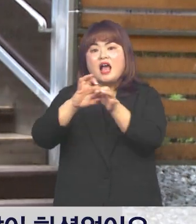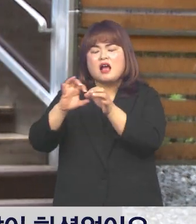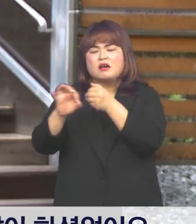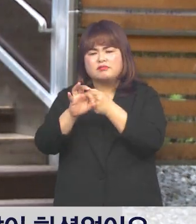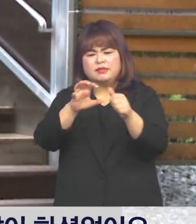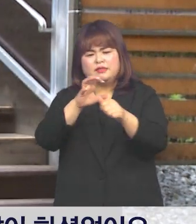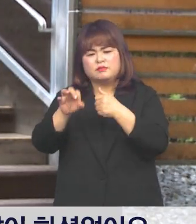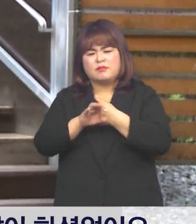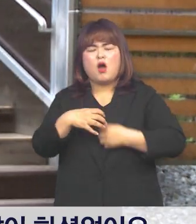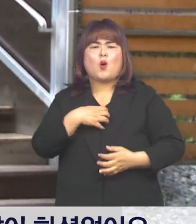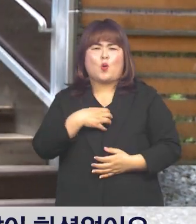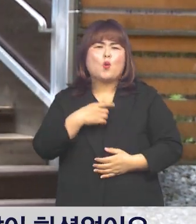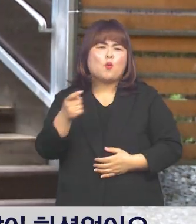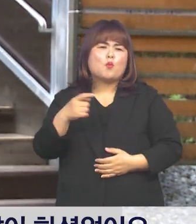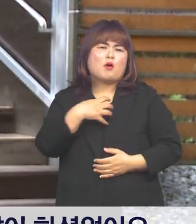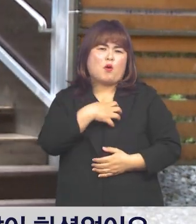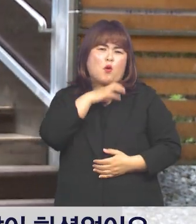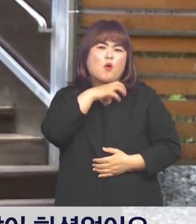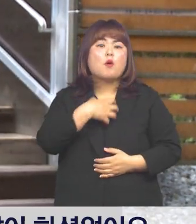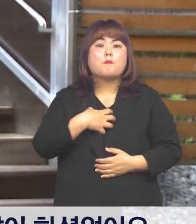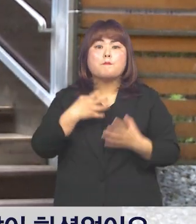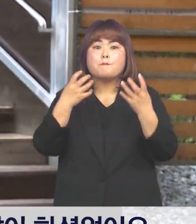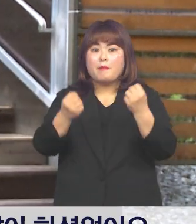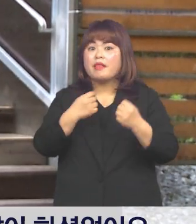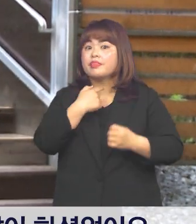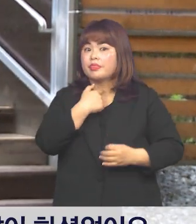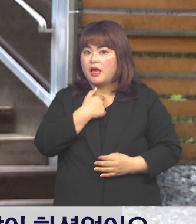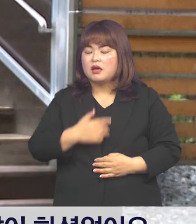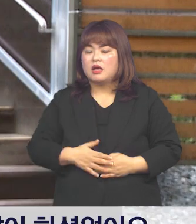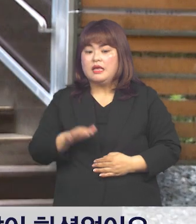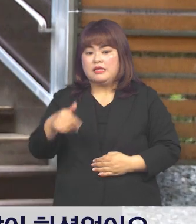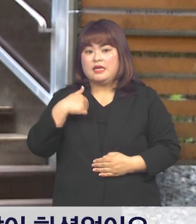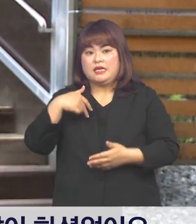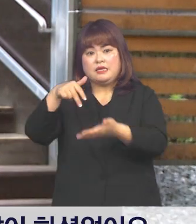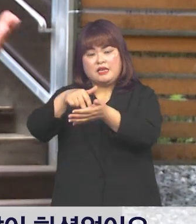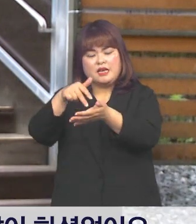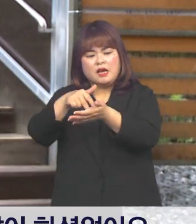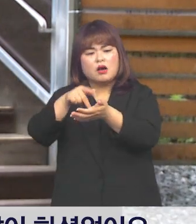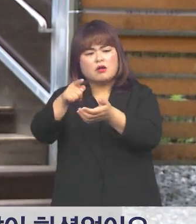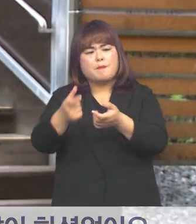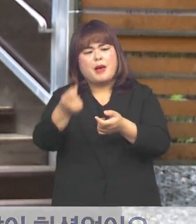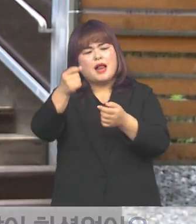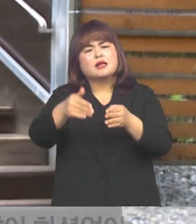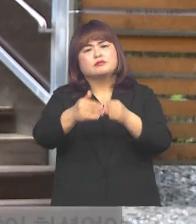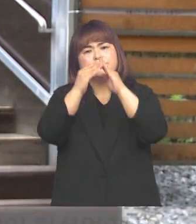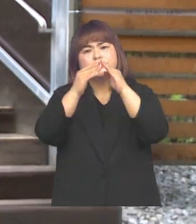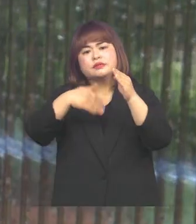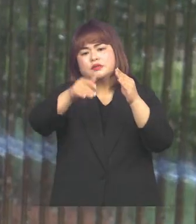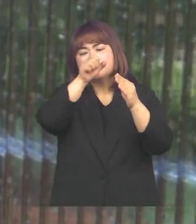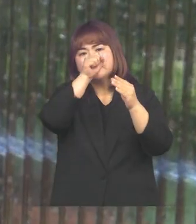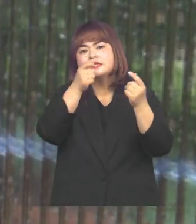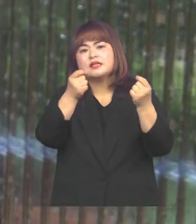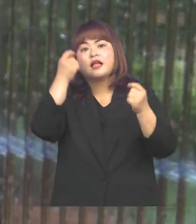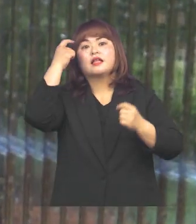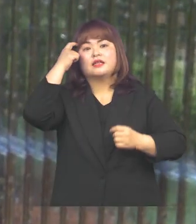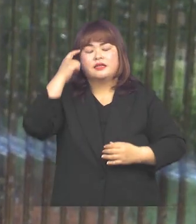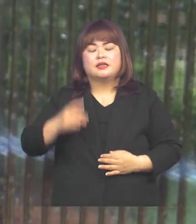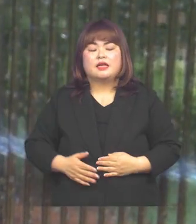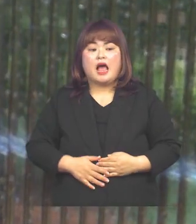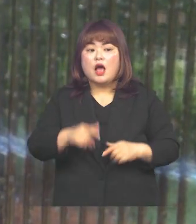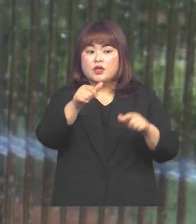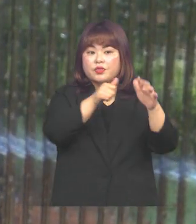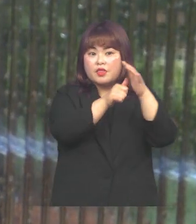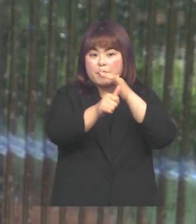보니까 그쪽 분들도 이제 안전에 걱정을 많이 하셨었어요. 그래서 저희가 통학로가 빨리 생겼으면 좋겠다. 시는